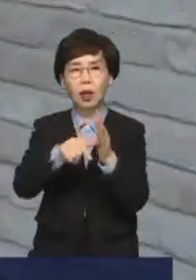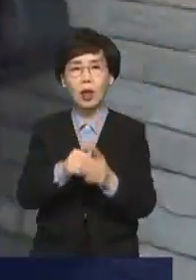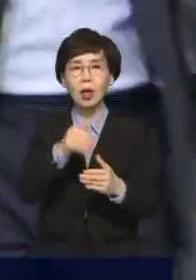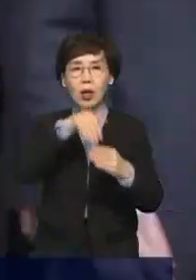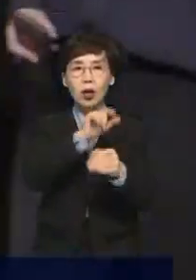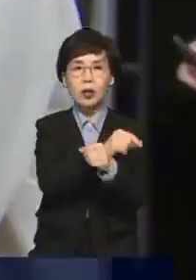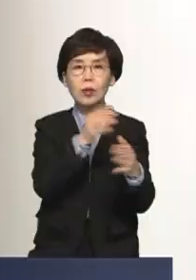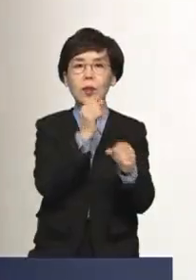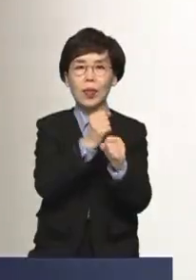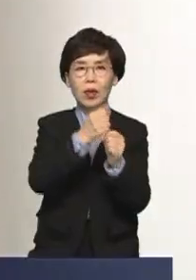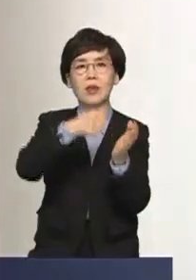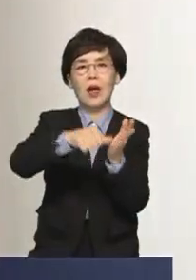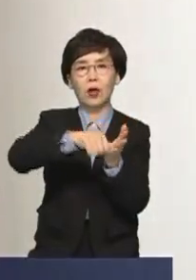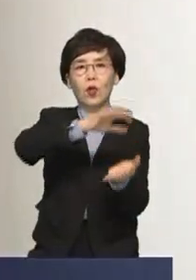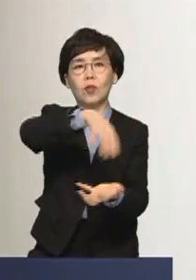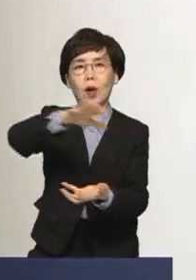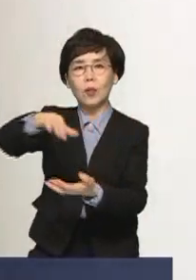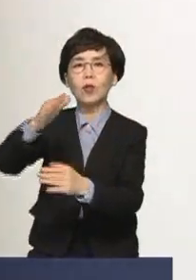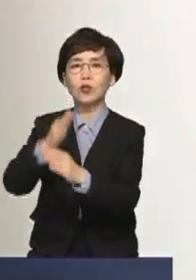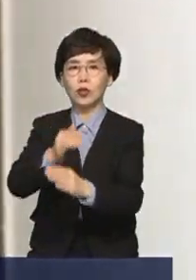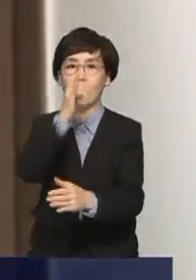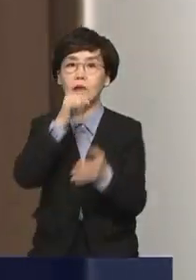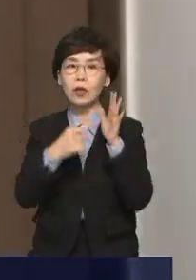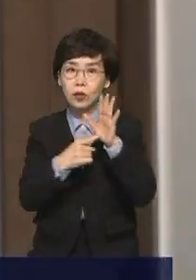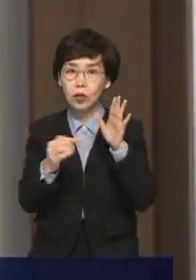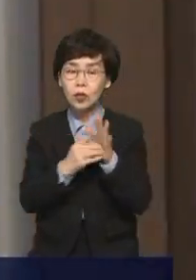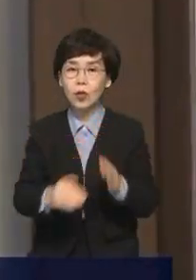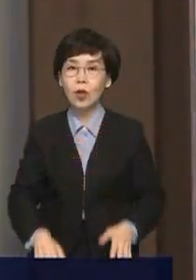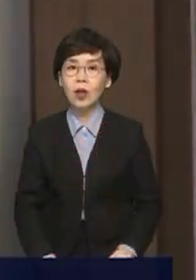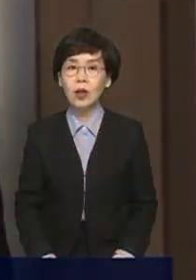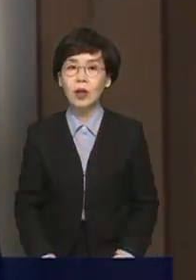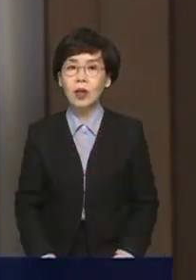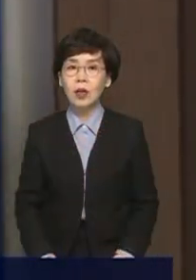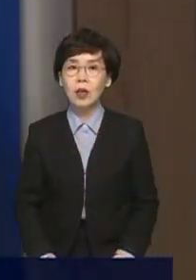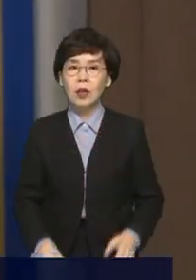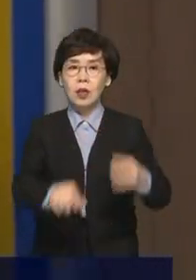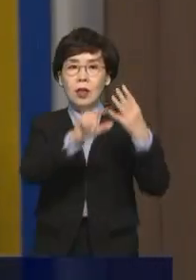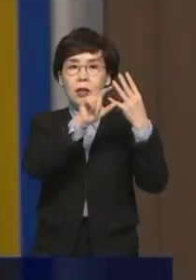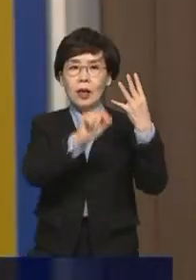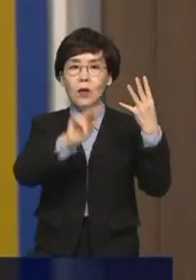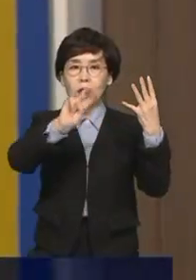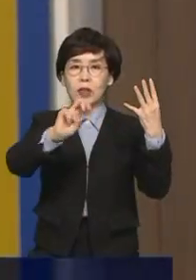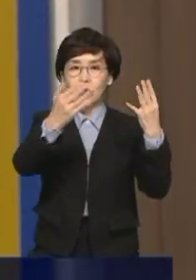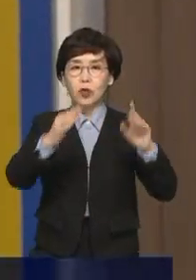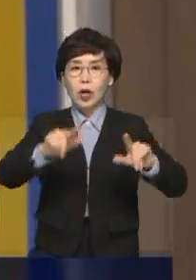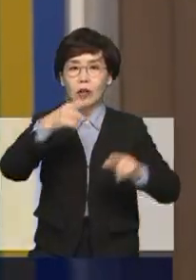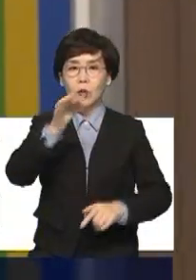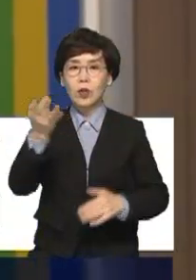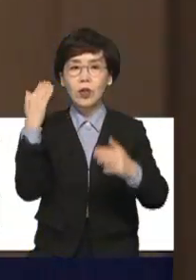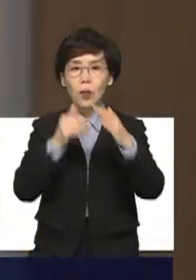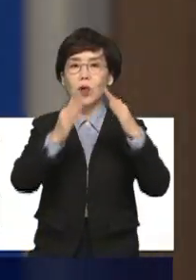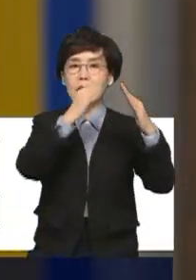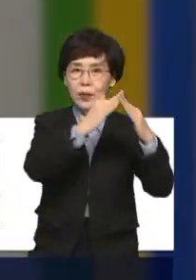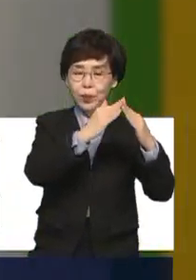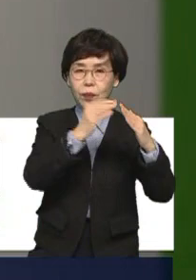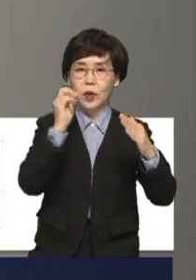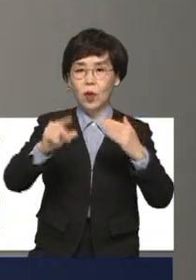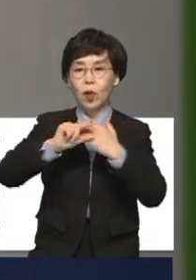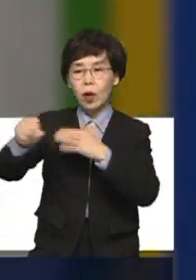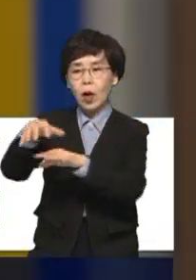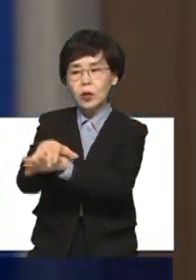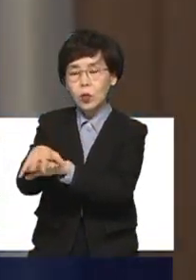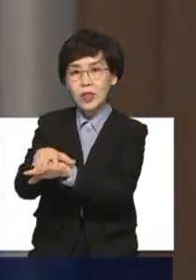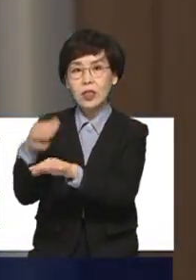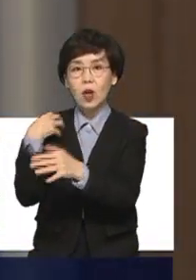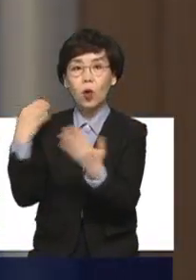캠프에서 만든 자료 등을 확보하고 있는 걸로 알려졌습니다. 지난달 29일 송 전 대표의 주거지와 외곽 조직